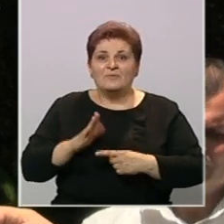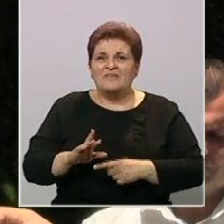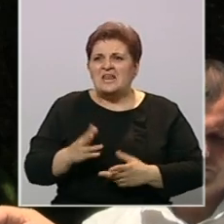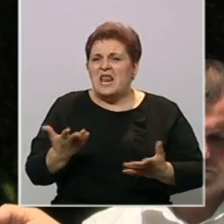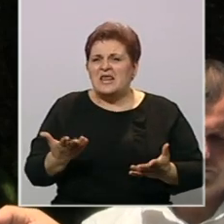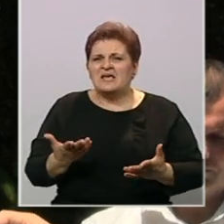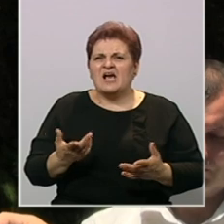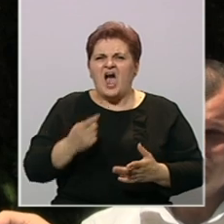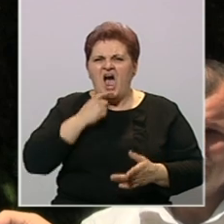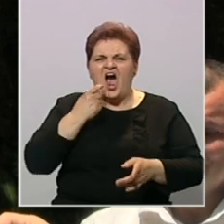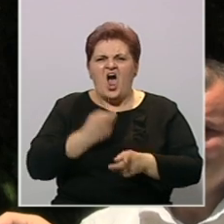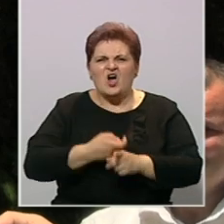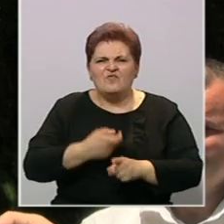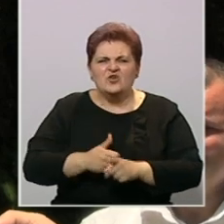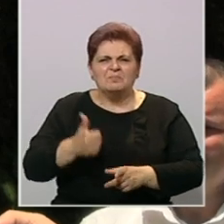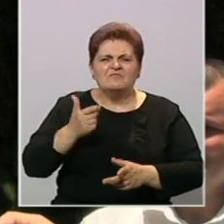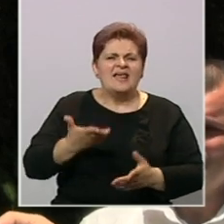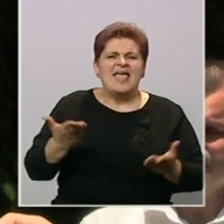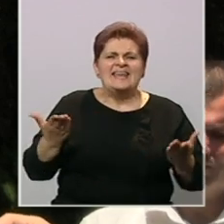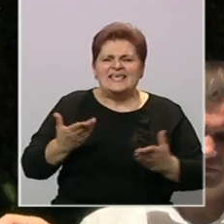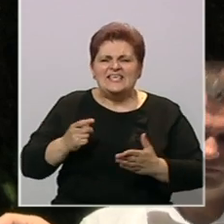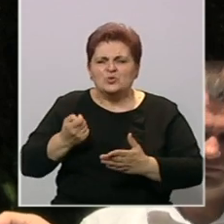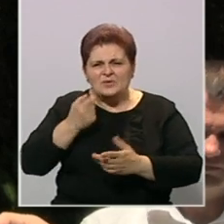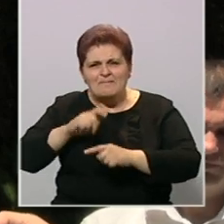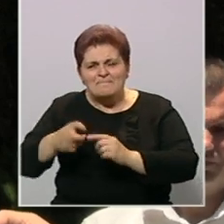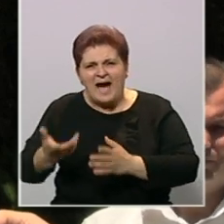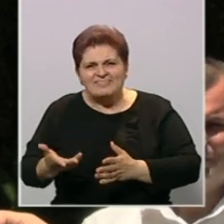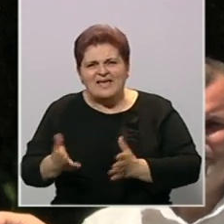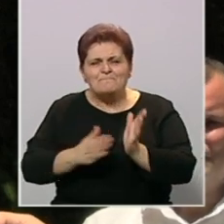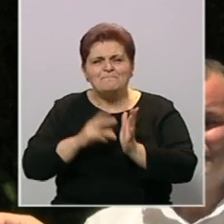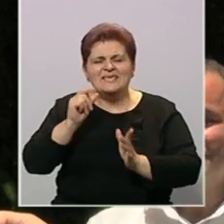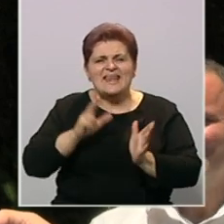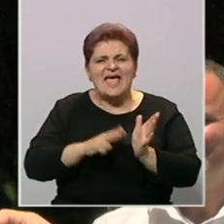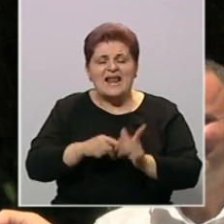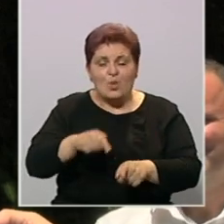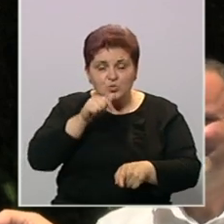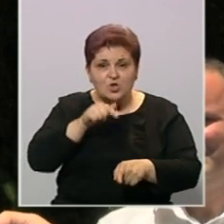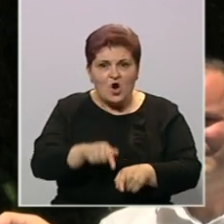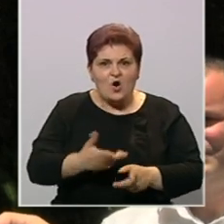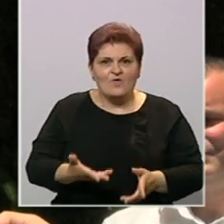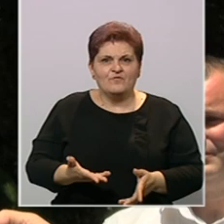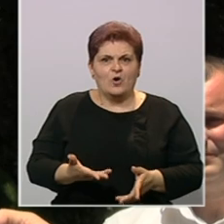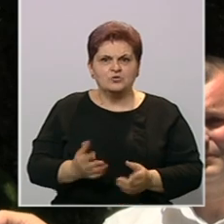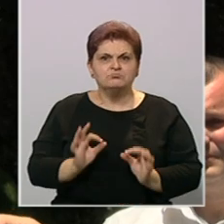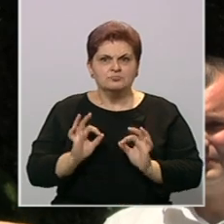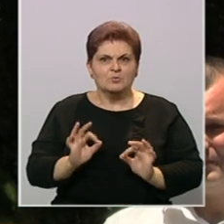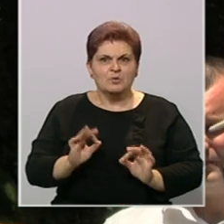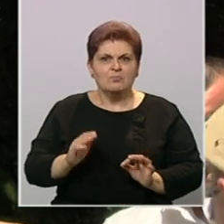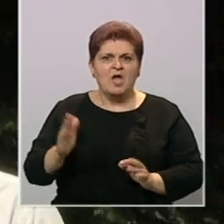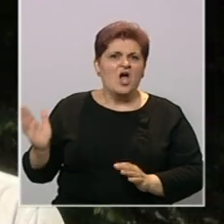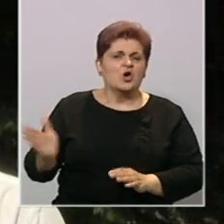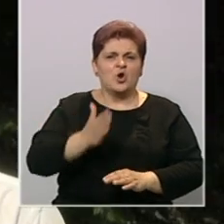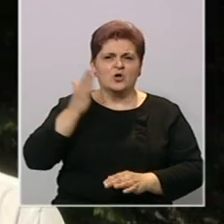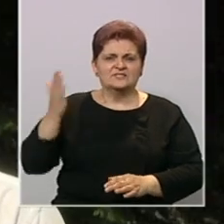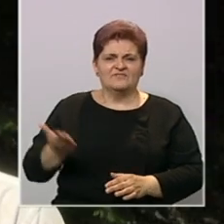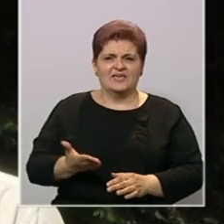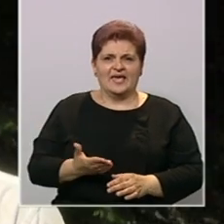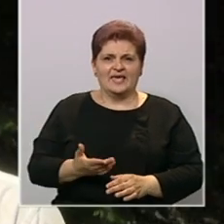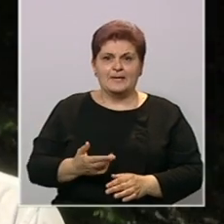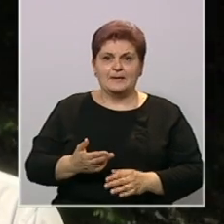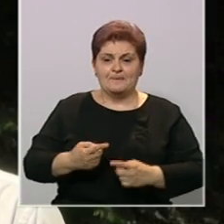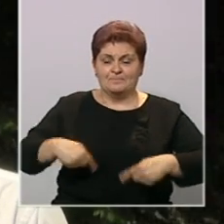ne znam, gvožđa kao dominantno i nekih drugih elemenata i minerala u toj vodi veoma stabilno kroz desetljeće, kroz vijekove. Znači, prostorni